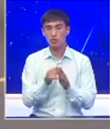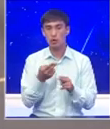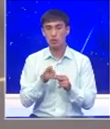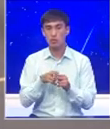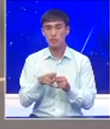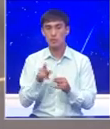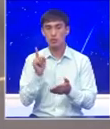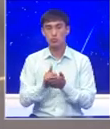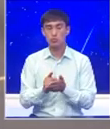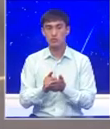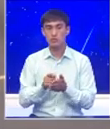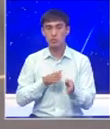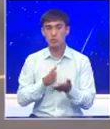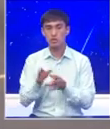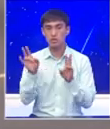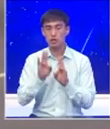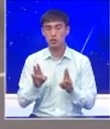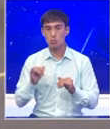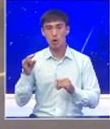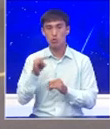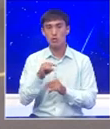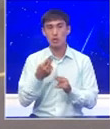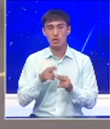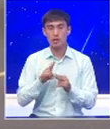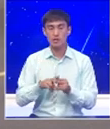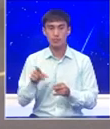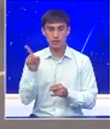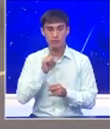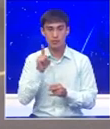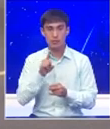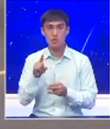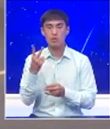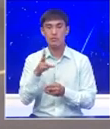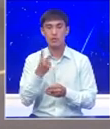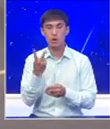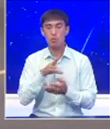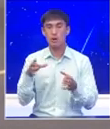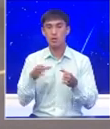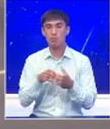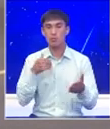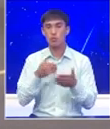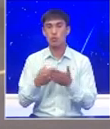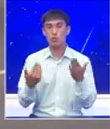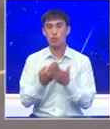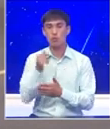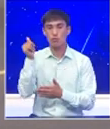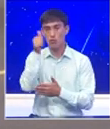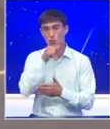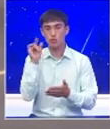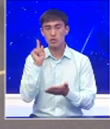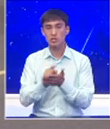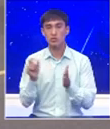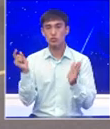на аэродроме быть, чтобы выполнять ночные полеты. Но это по второму этапу они до Нового года должны установить